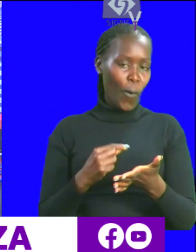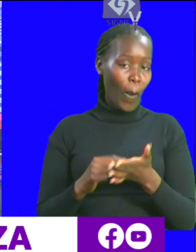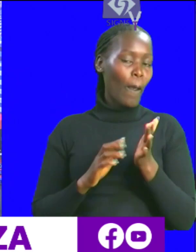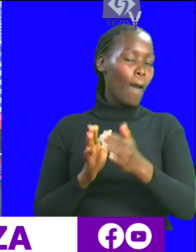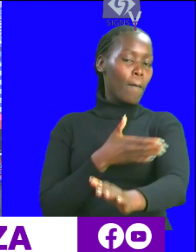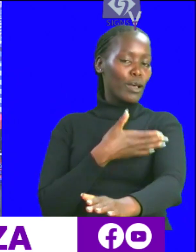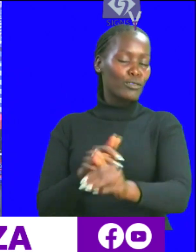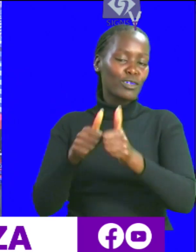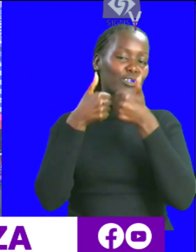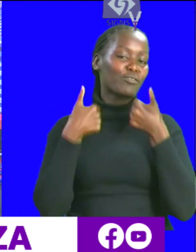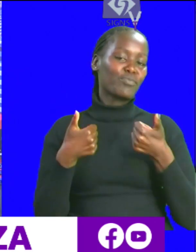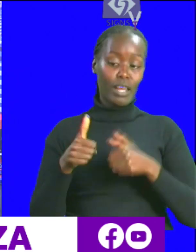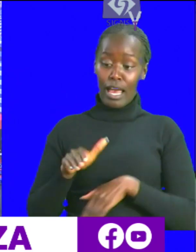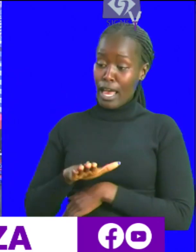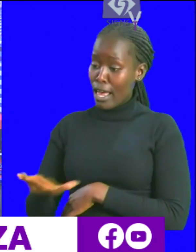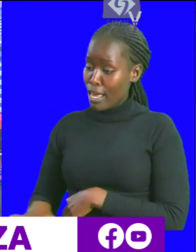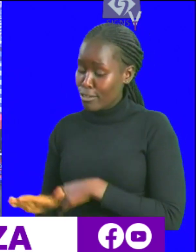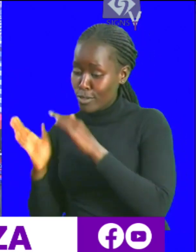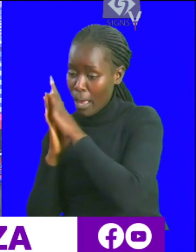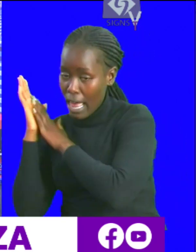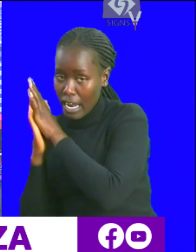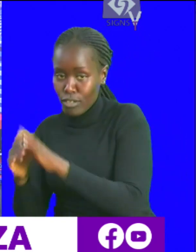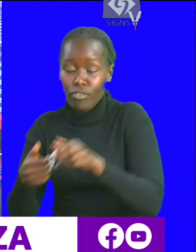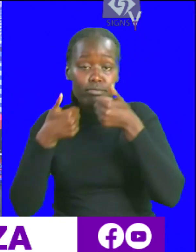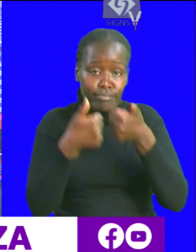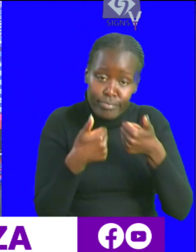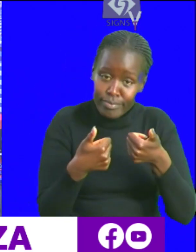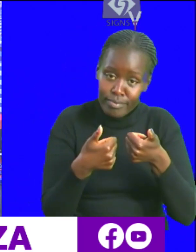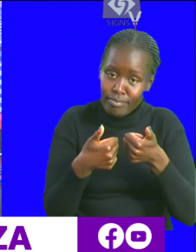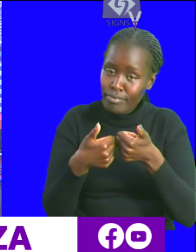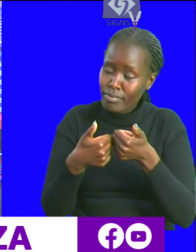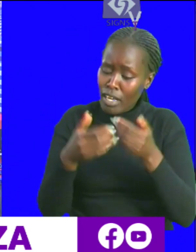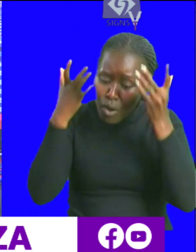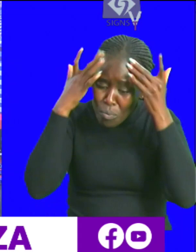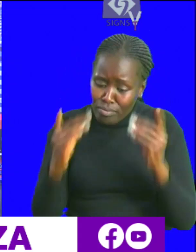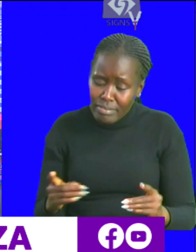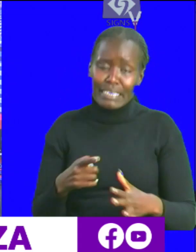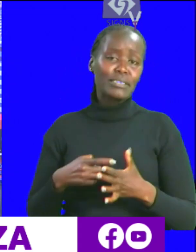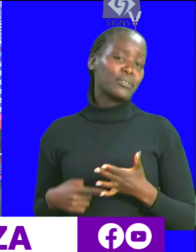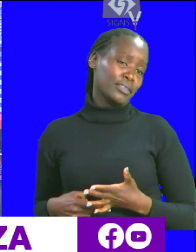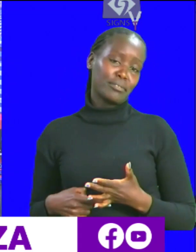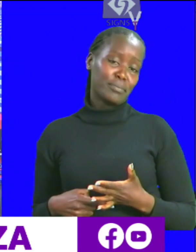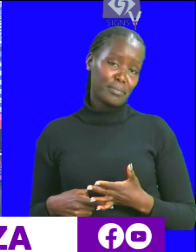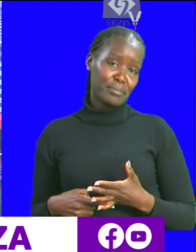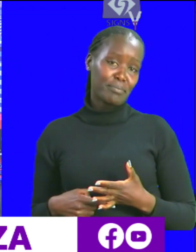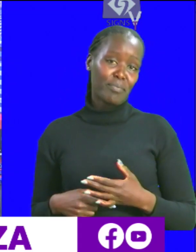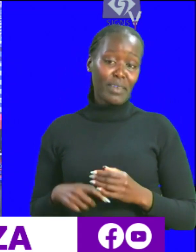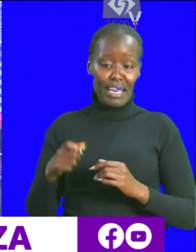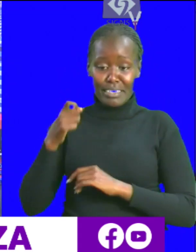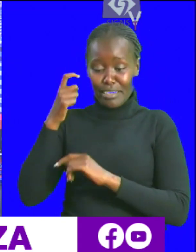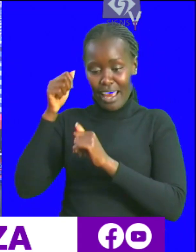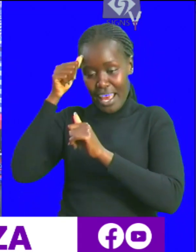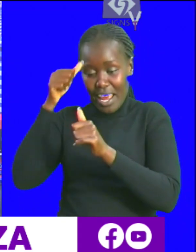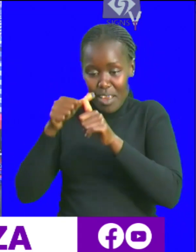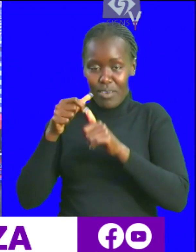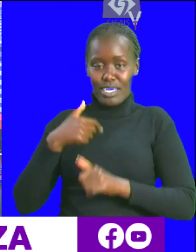kwanza acha tu nianze na comments. Roger tuleta kaa tumeuliza watazamaji, tuliwaambia tuleta kaa tumwambia topic. Kuna some comments, kuna